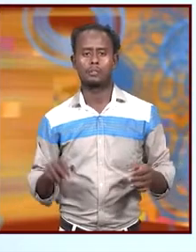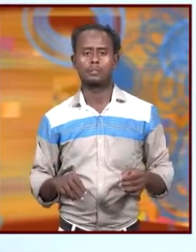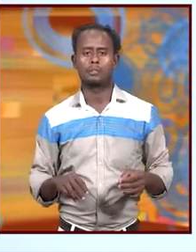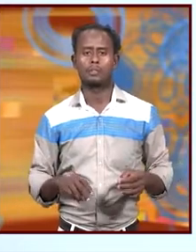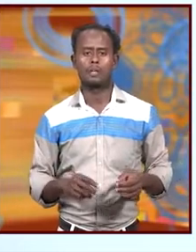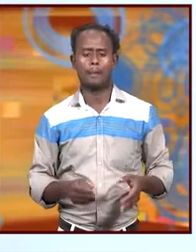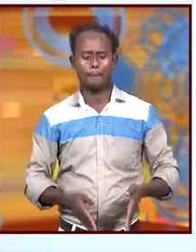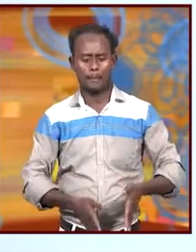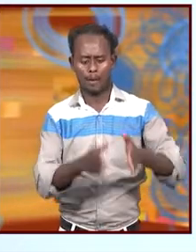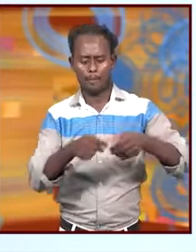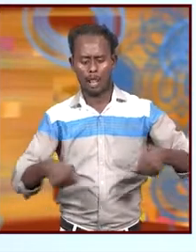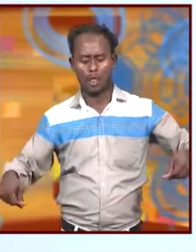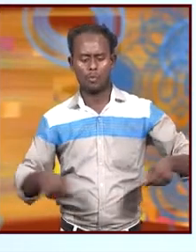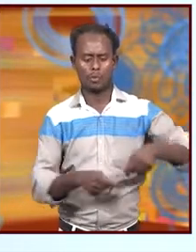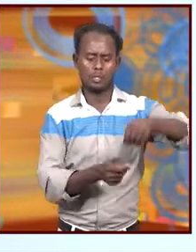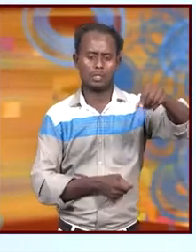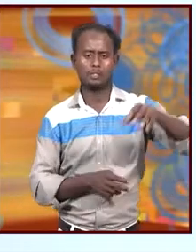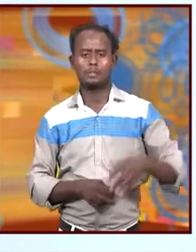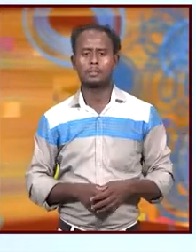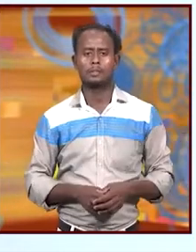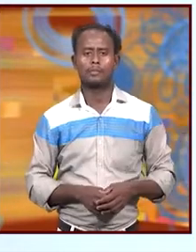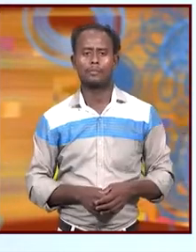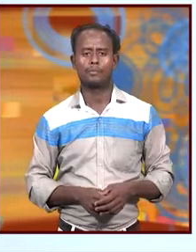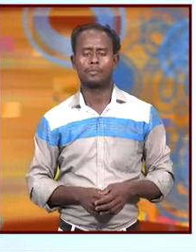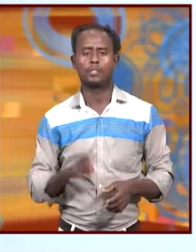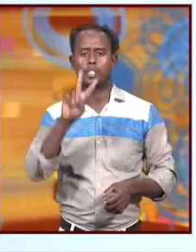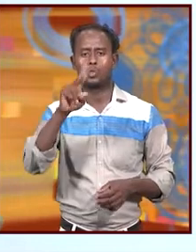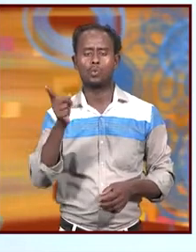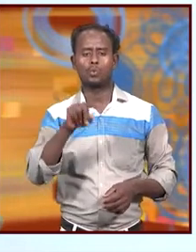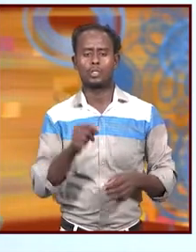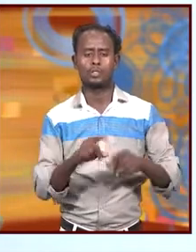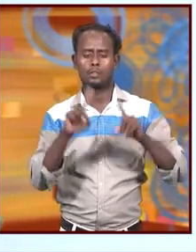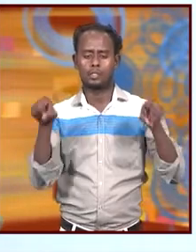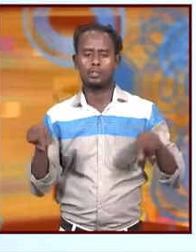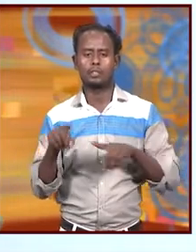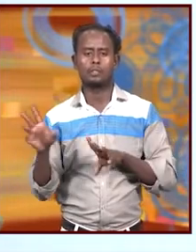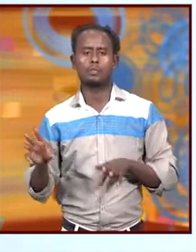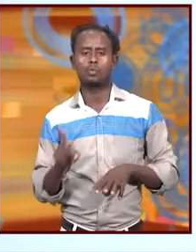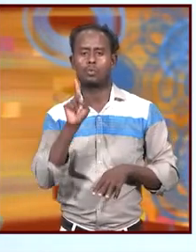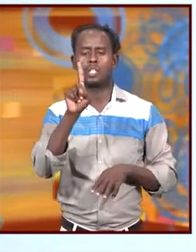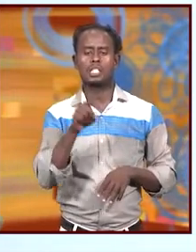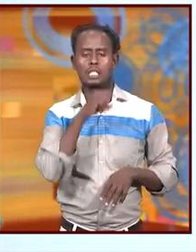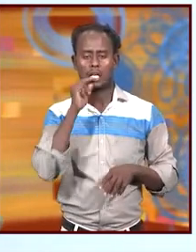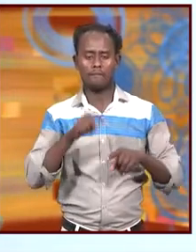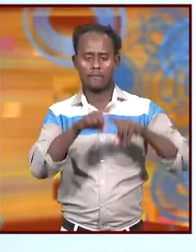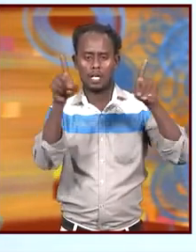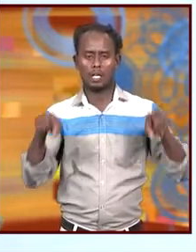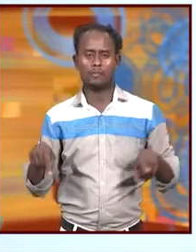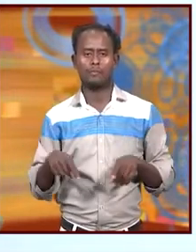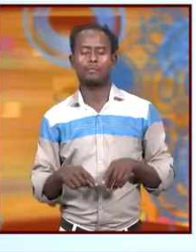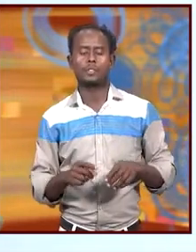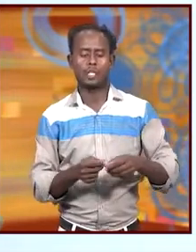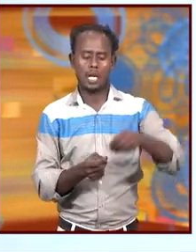இதுக்கான பரப்பளவு காண வேண்டும். நம்மிடம் இருப்பது 2 உருவங்கள். ஒரு உருவமானது செவ்வகம். செவ்வகத்தினுடைய